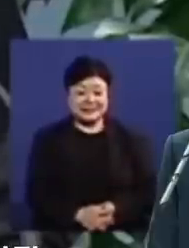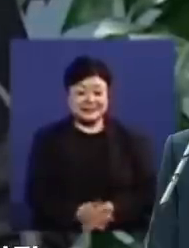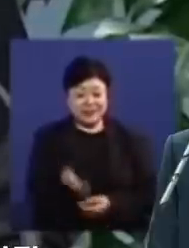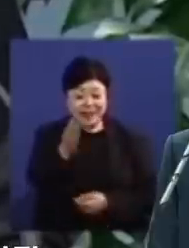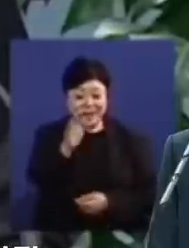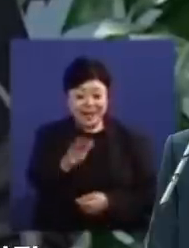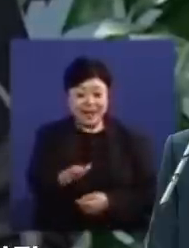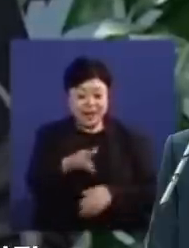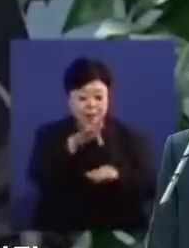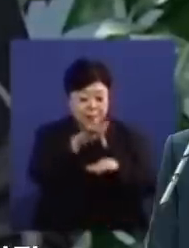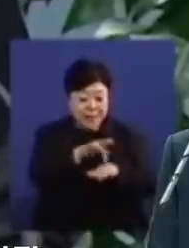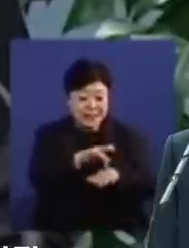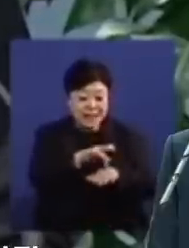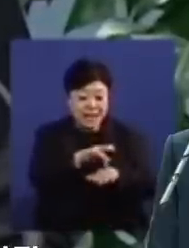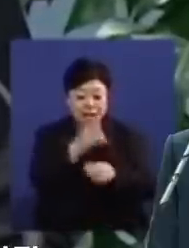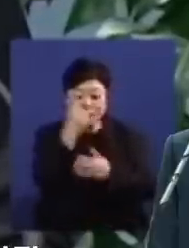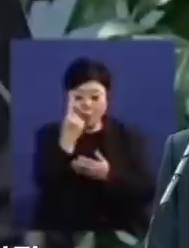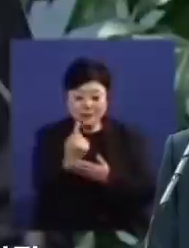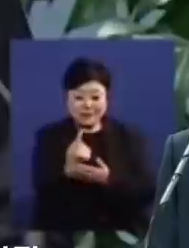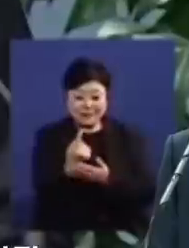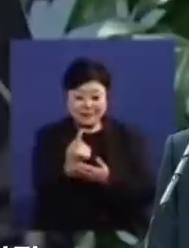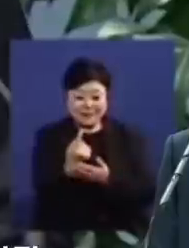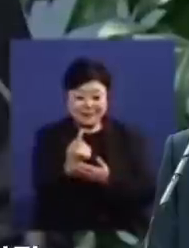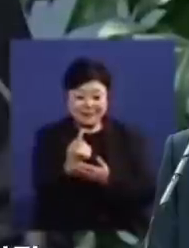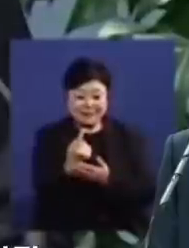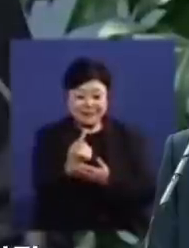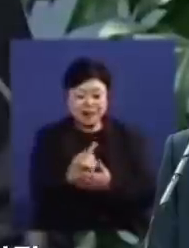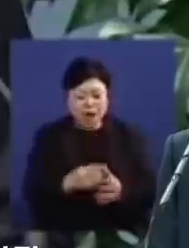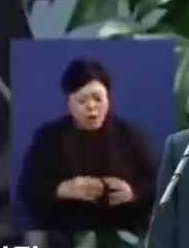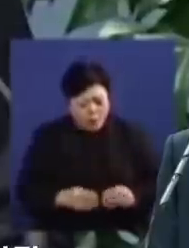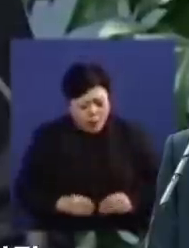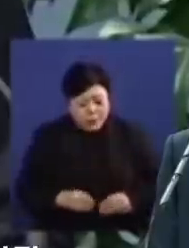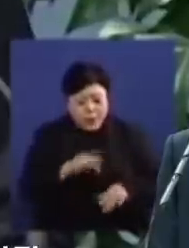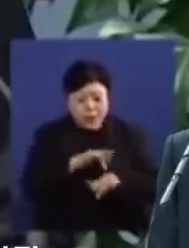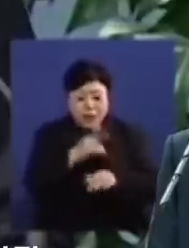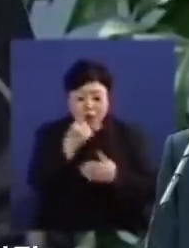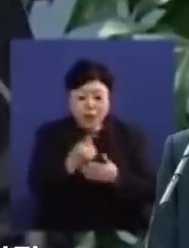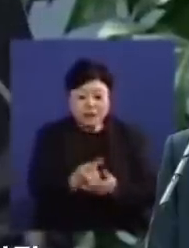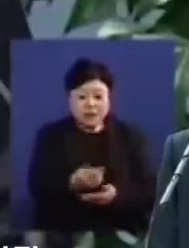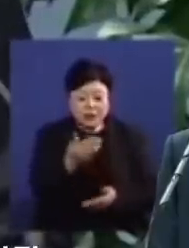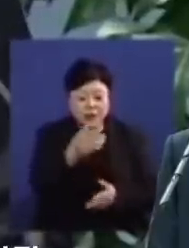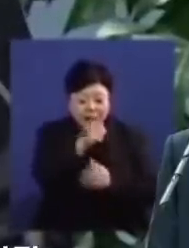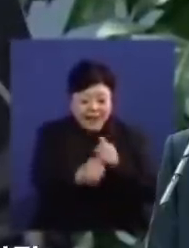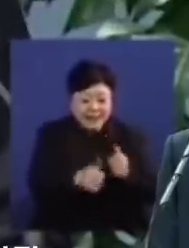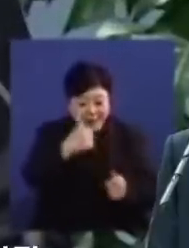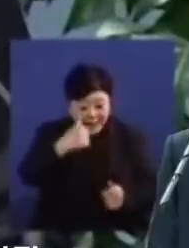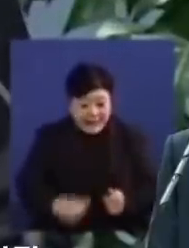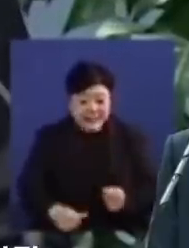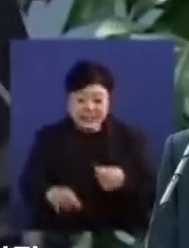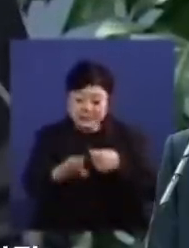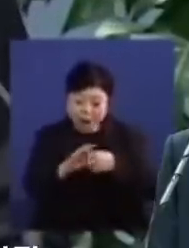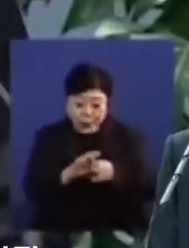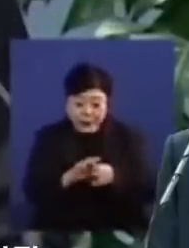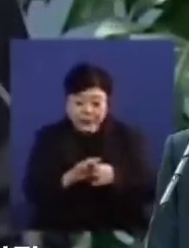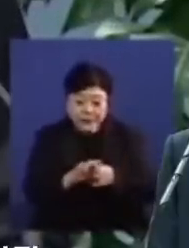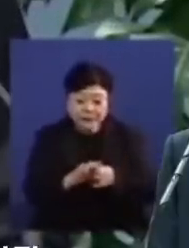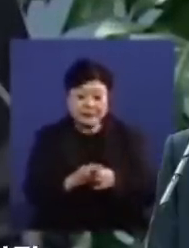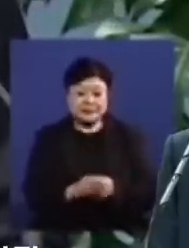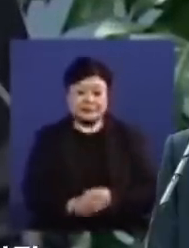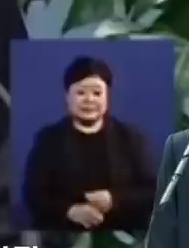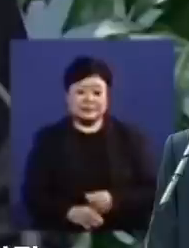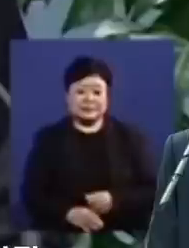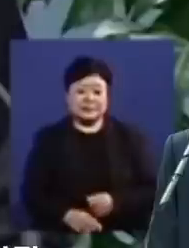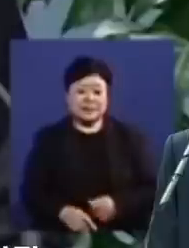그런데 마귀가 왔어요. 배가 한창 고픈데 와서 네가 하나님의 아들이냐? 아들이거든